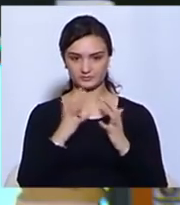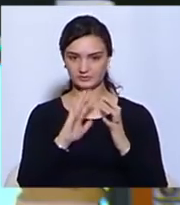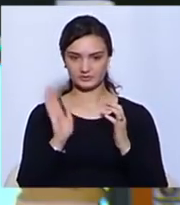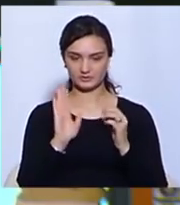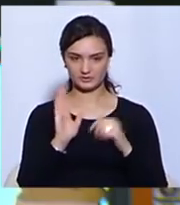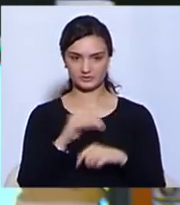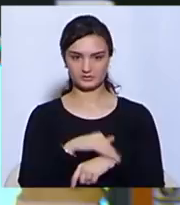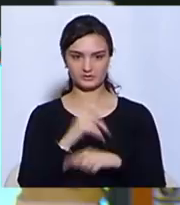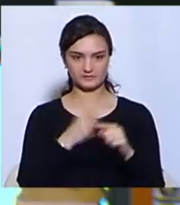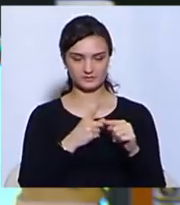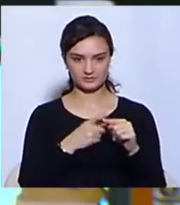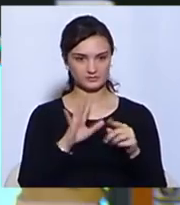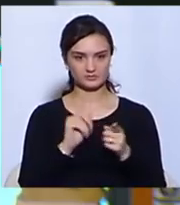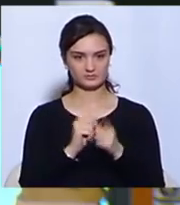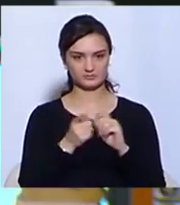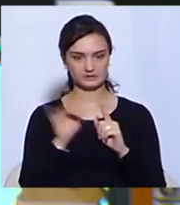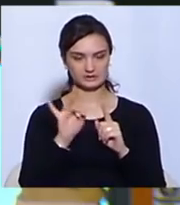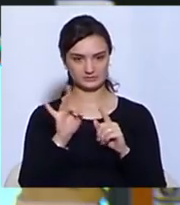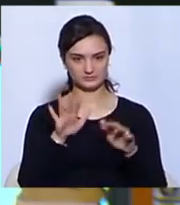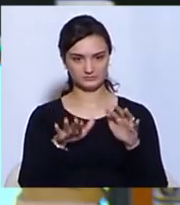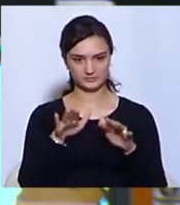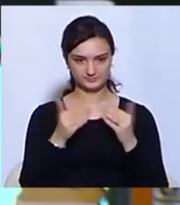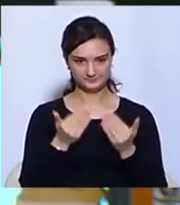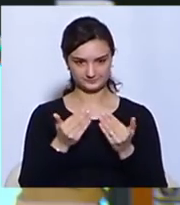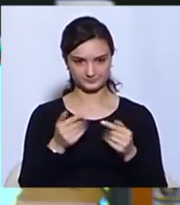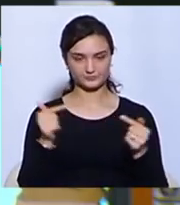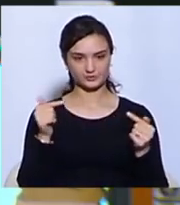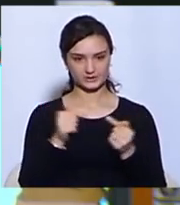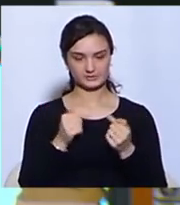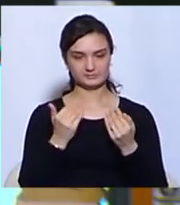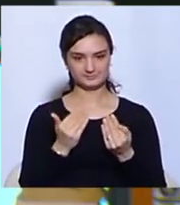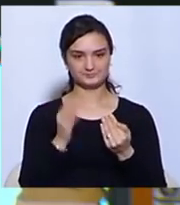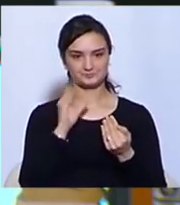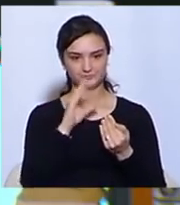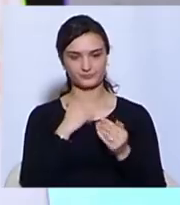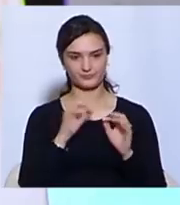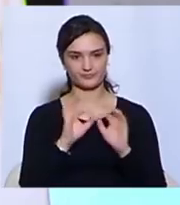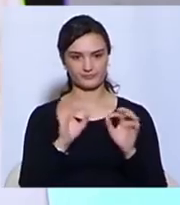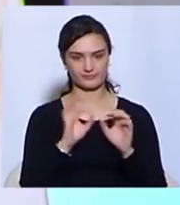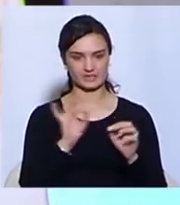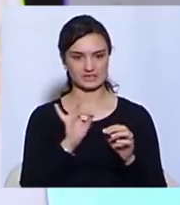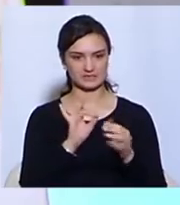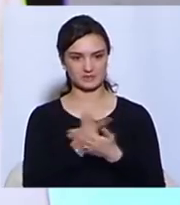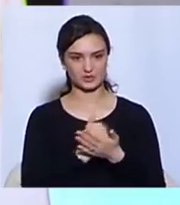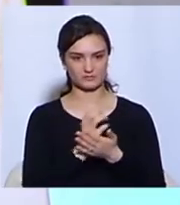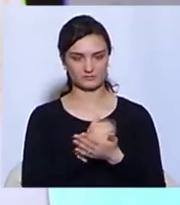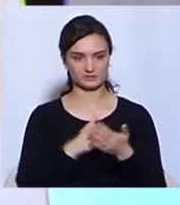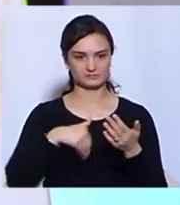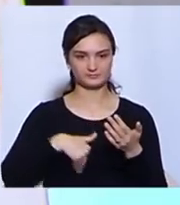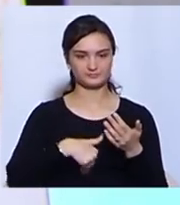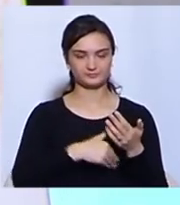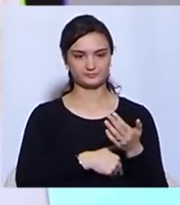კუნთის, არა ძვლის, არამედ ცხიმის მასის ხარჯზე. შესაბამისად, როდესაც ჩვენ ლაპარაკობთ ცხიმის დაგროვებაზე,